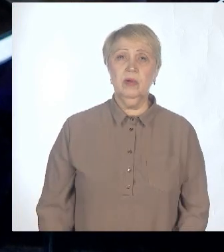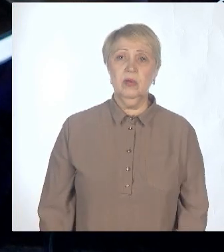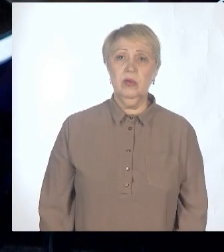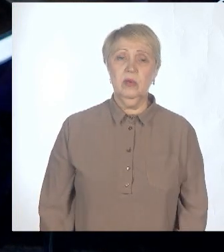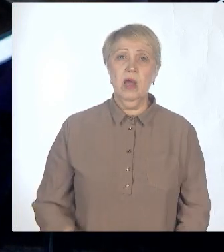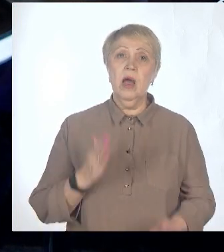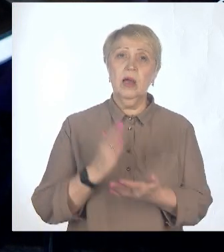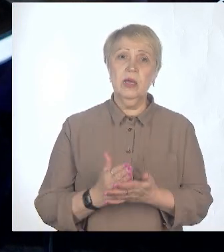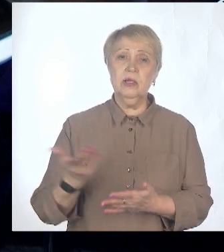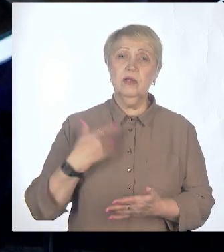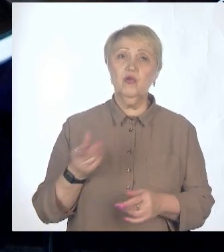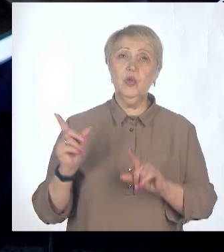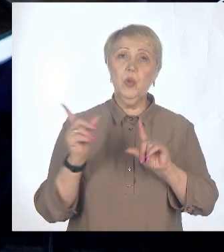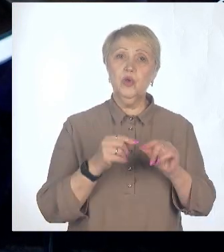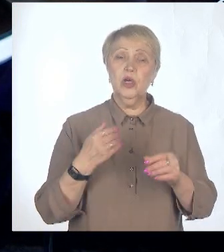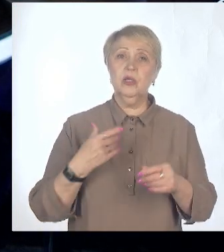регионы?